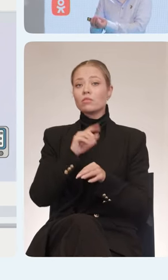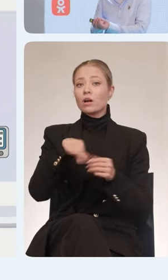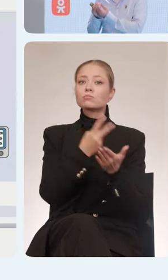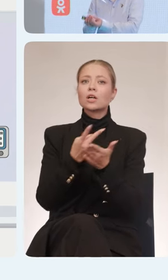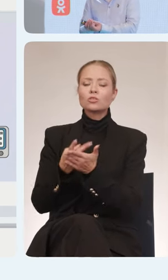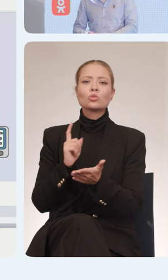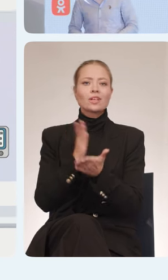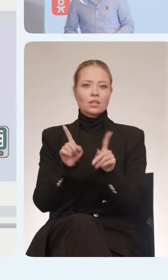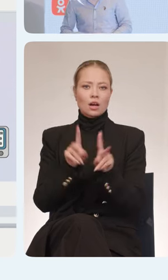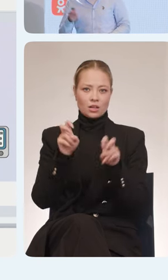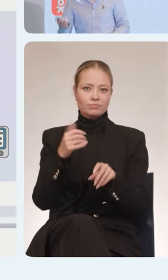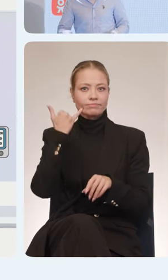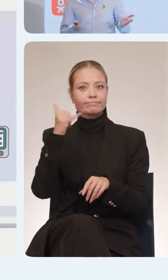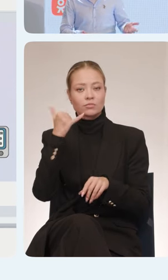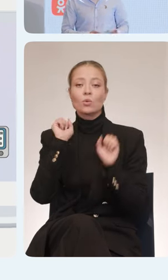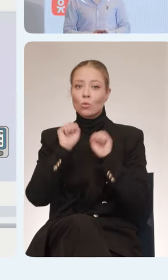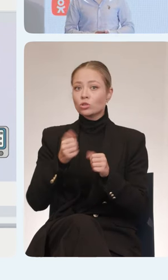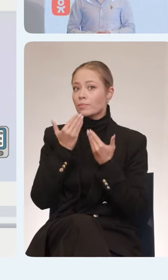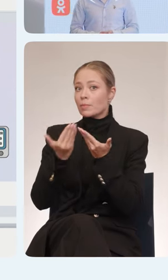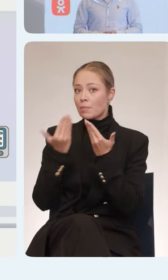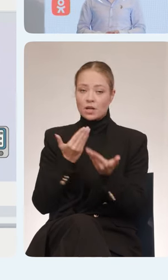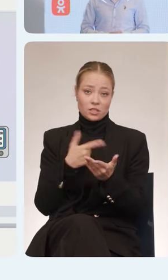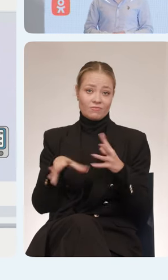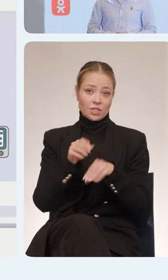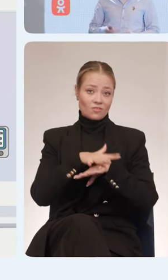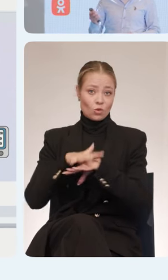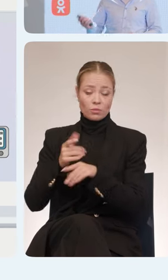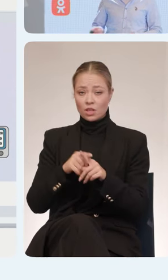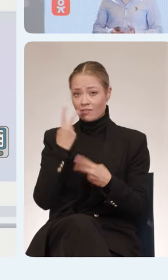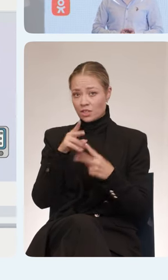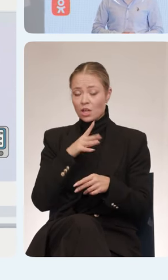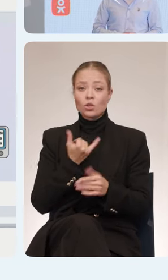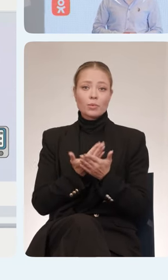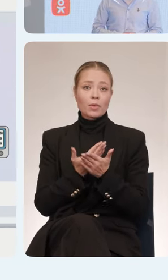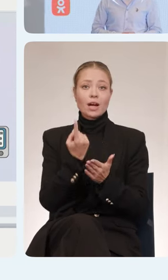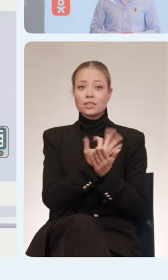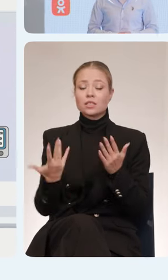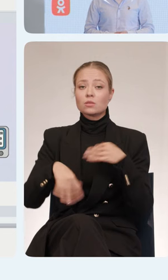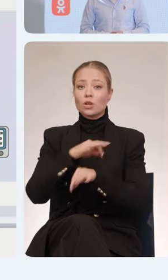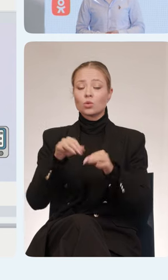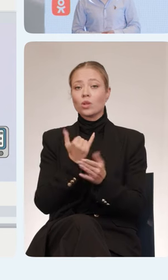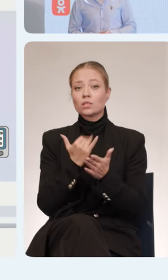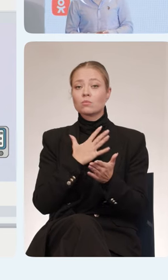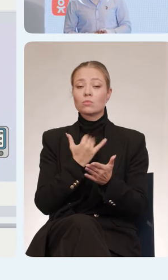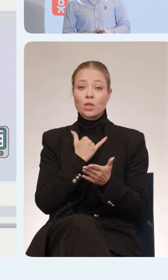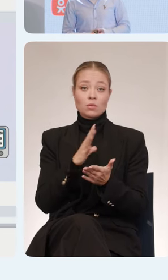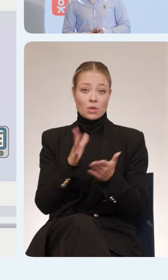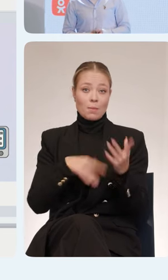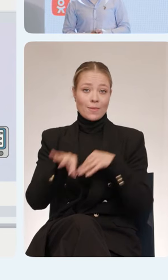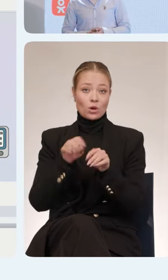вместе с фондами эффект от этого. Ну, как один из примеров, был у нас проект про гипертонию с фондом